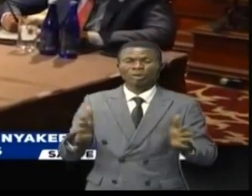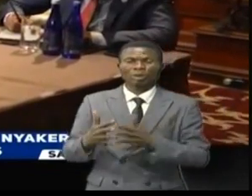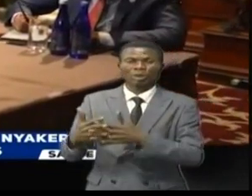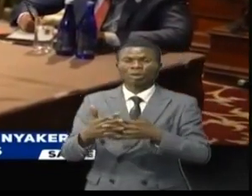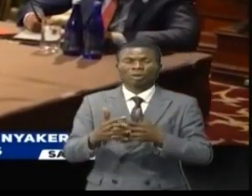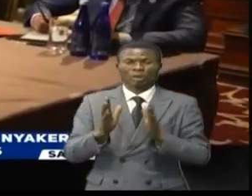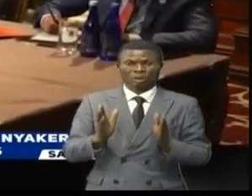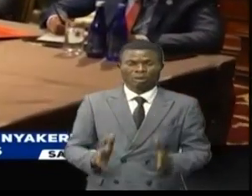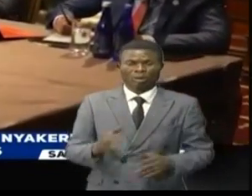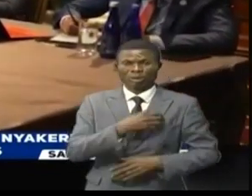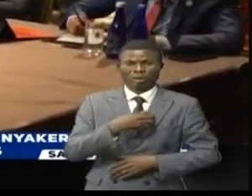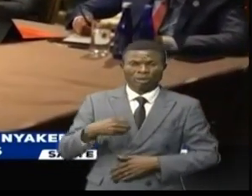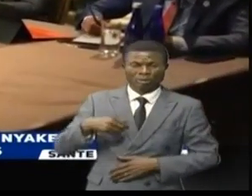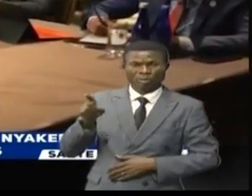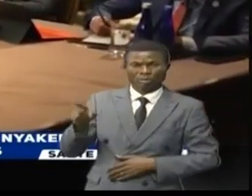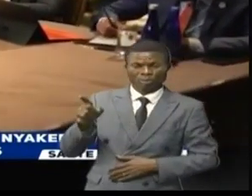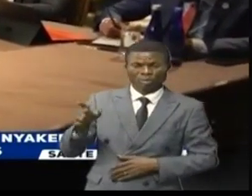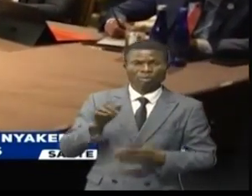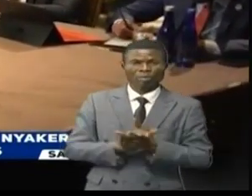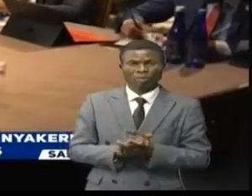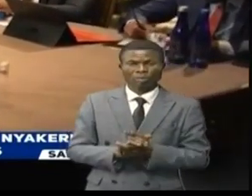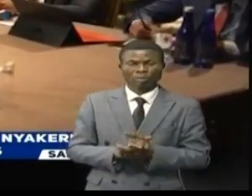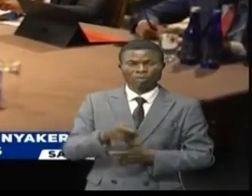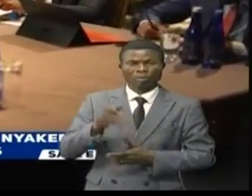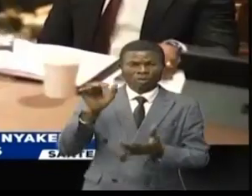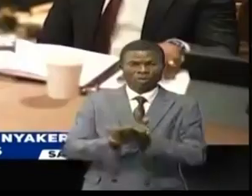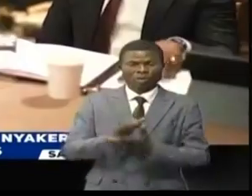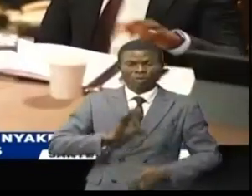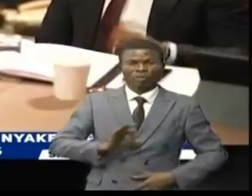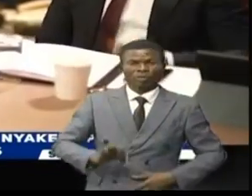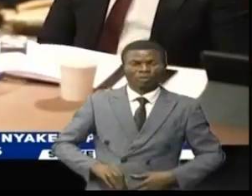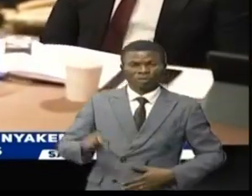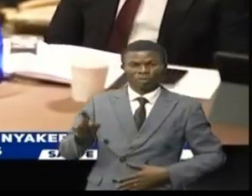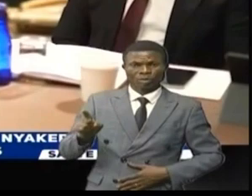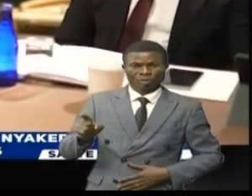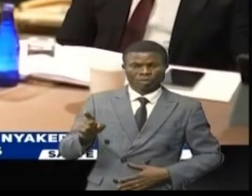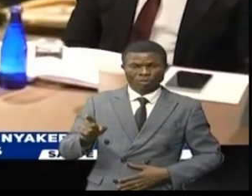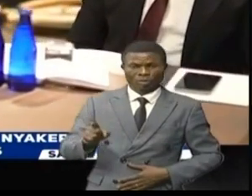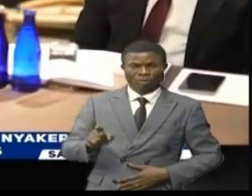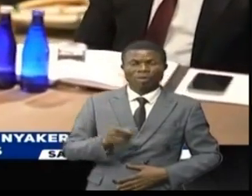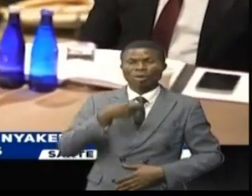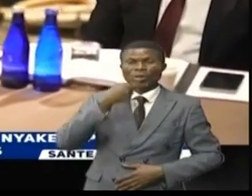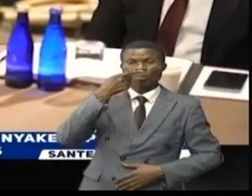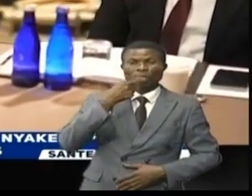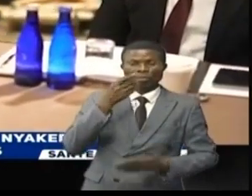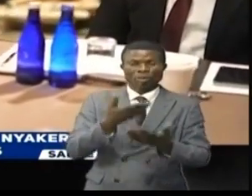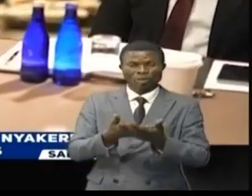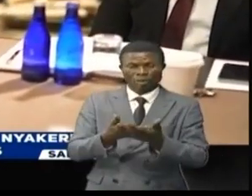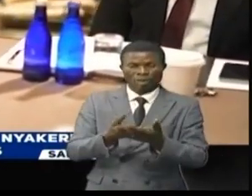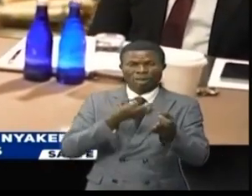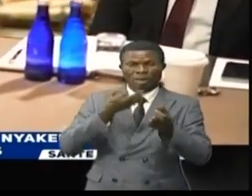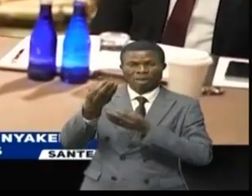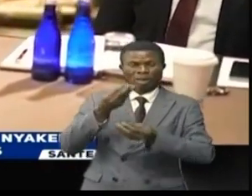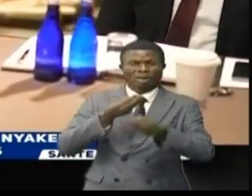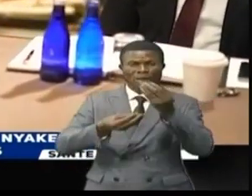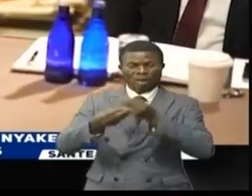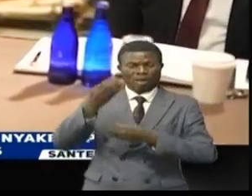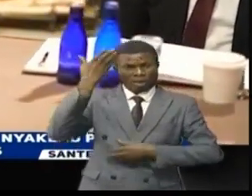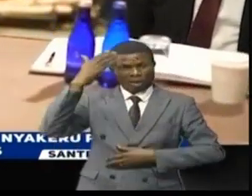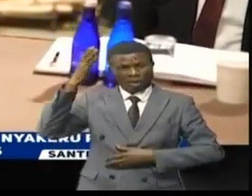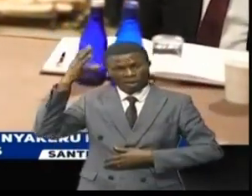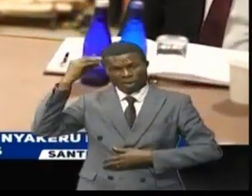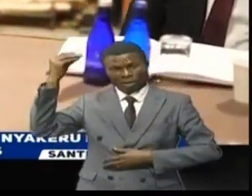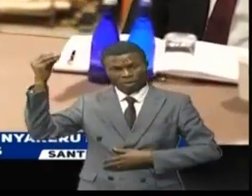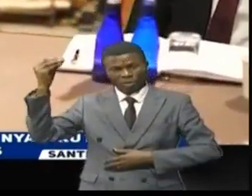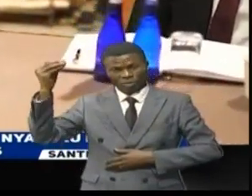Unies, Madame Pramila Paten, la première dame de la RDC, prendra parole pour partager son expérience et donner